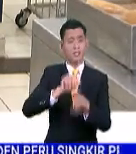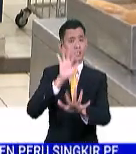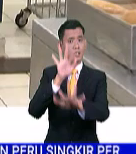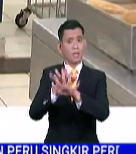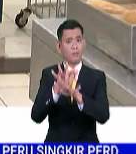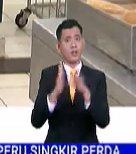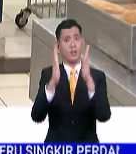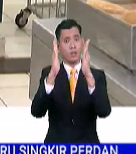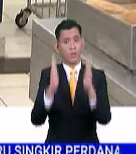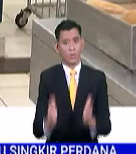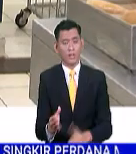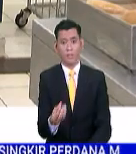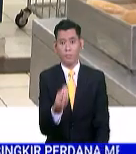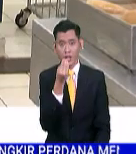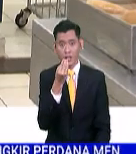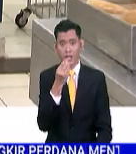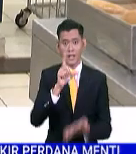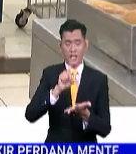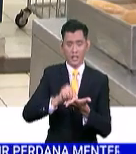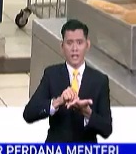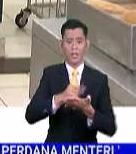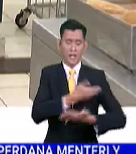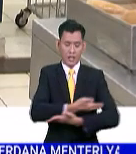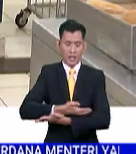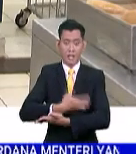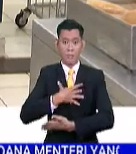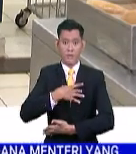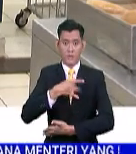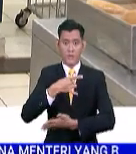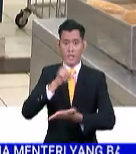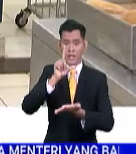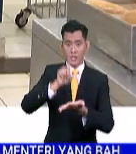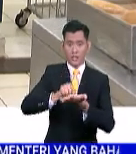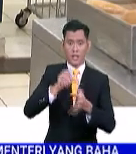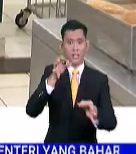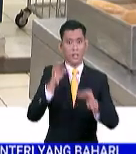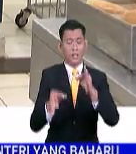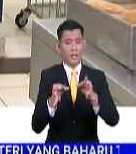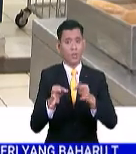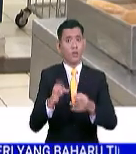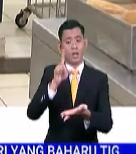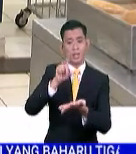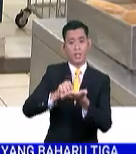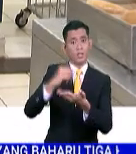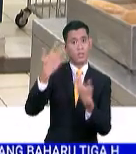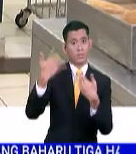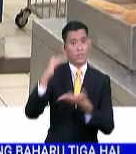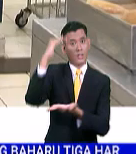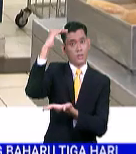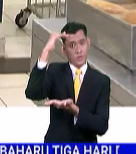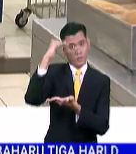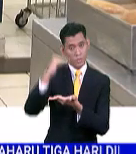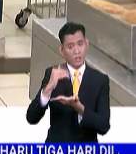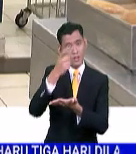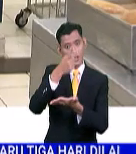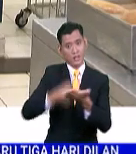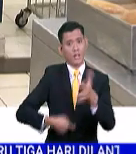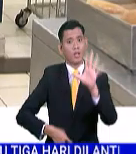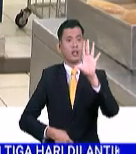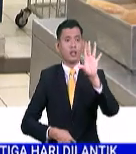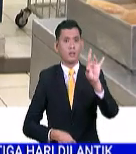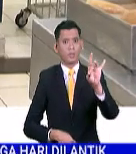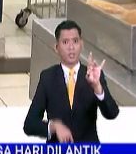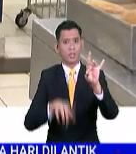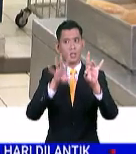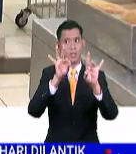makan ayam. Jadi anak-anak pun suka ayam. Jadi kalau harga ayam tu dah diturunkan dengan harga siling macam ini,